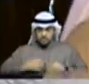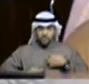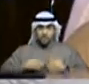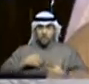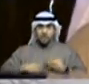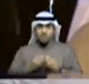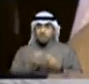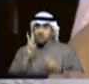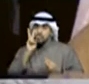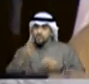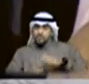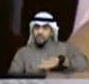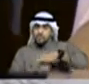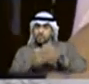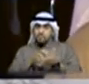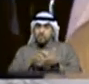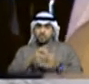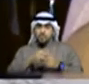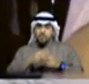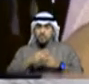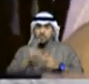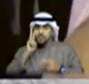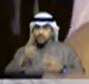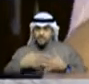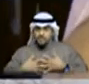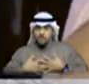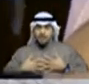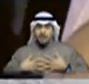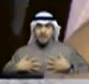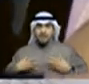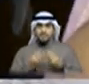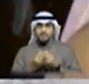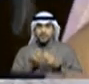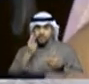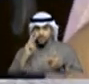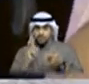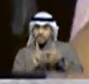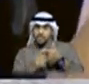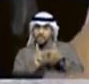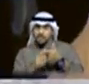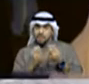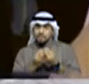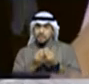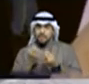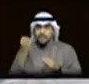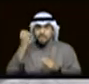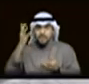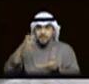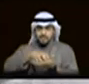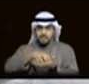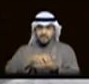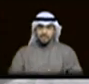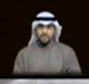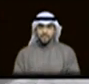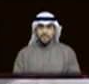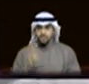أبوهم وأميرهم وقائدهم، ولكن أرادوا لهذه المشاعر أن تكون بطريقة مختلفة ومبتكرة، فكانت هذه المدينة.